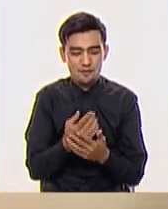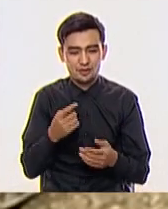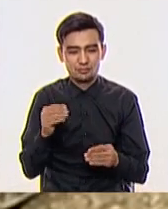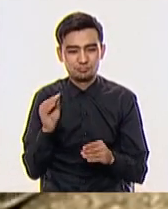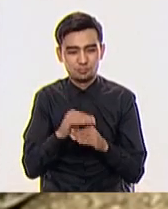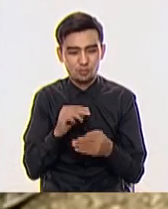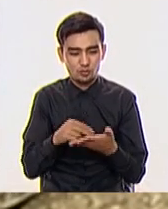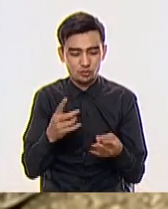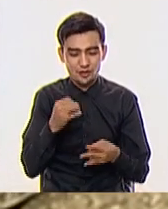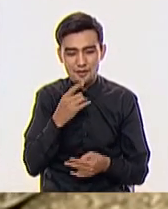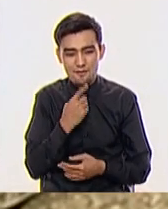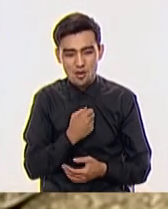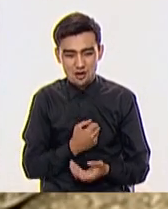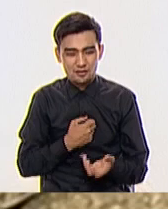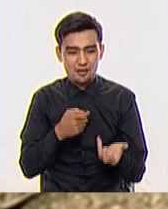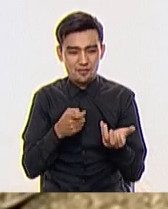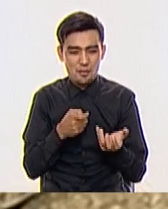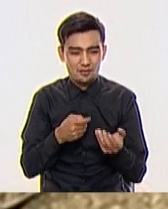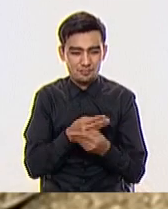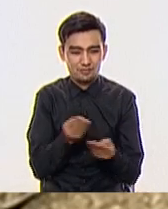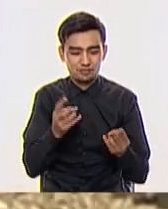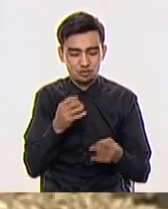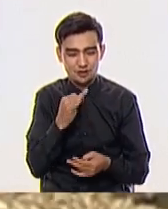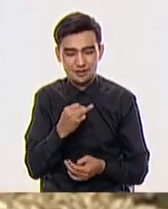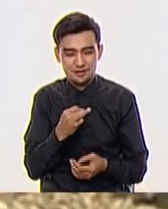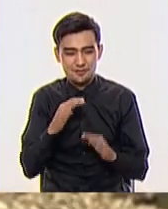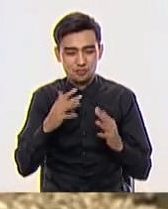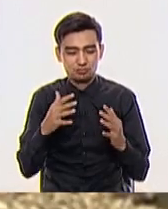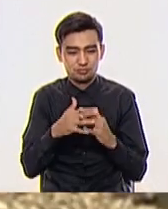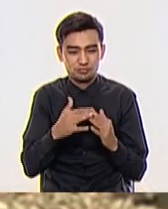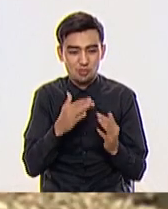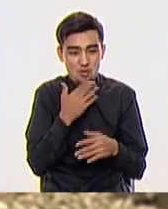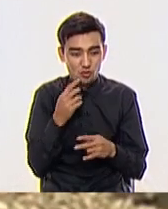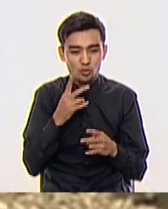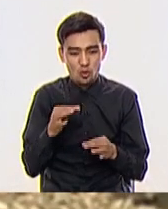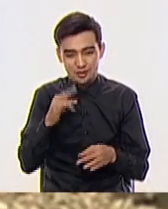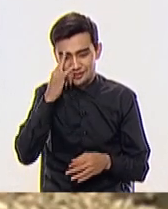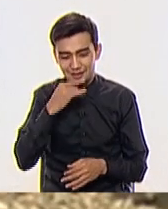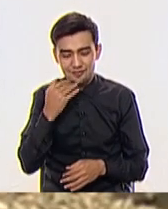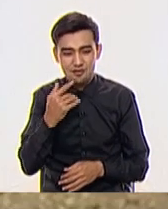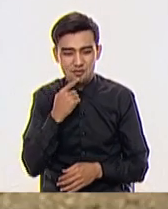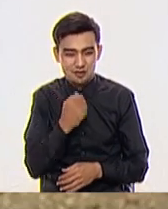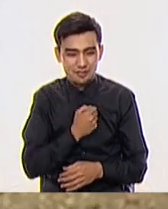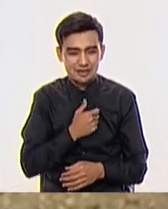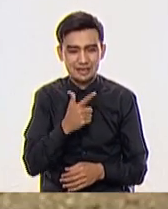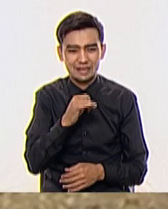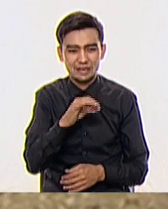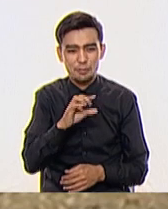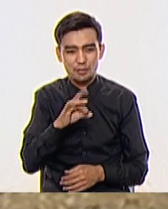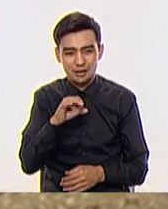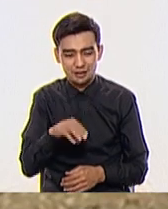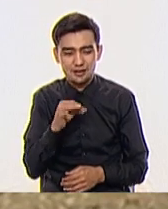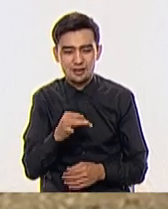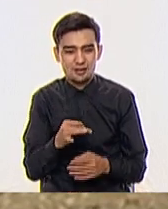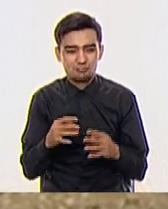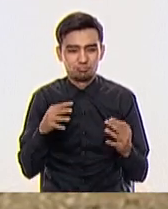ендіріп, әскери процестерді автоматтандыру керек. Қарулы қақтығыс болмағанның өзінде қазақ армиясы гибридті асимметриялы